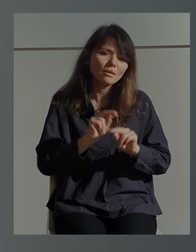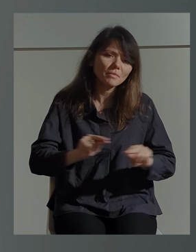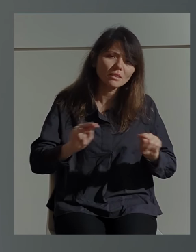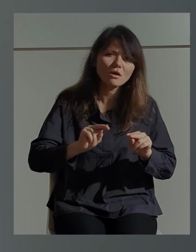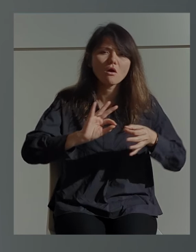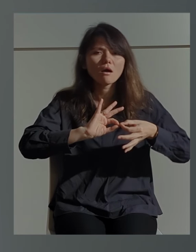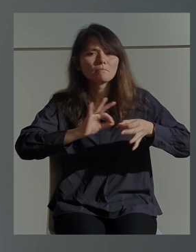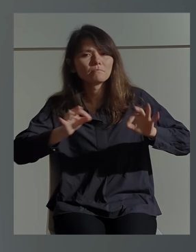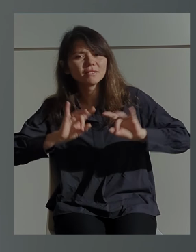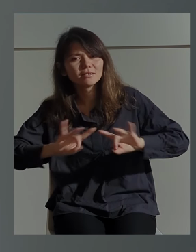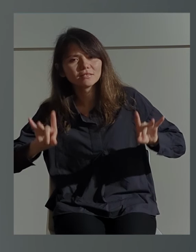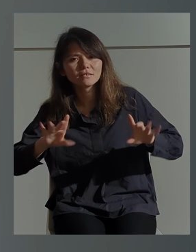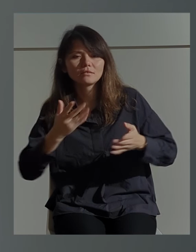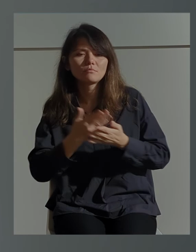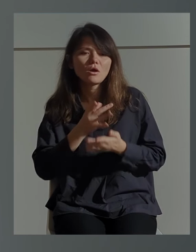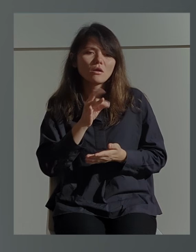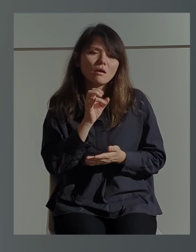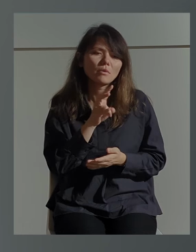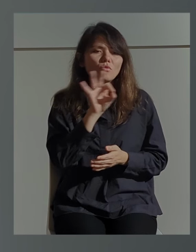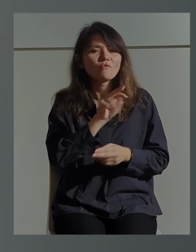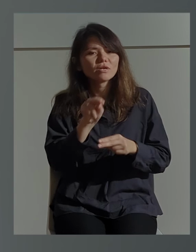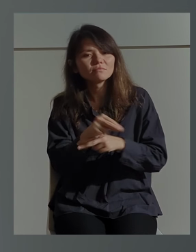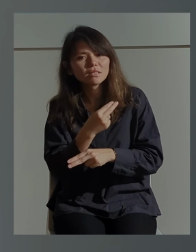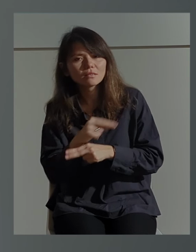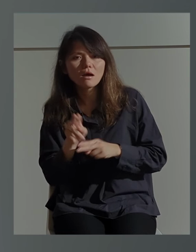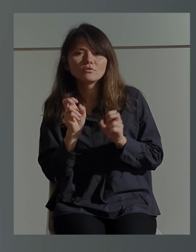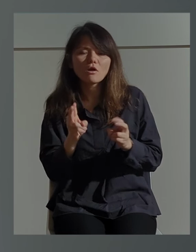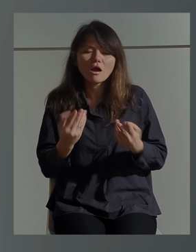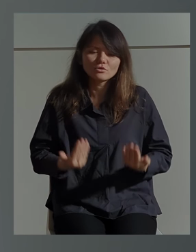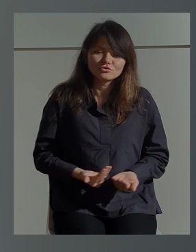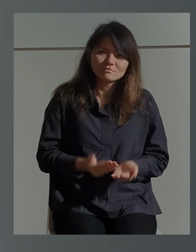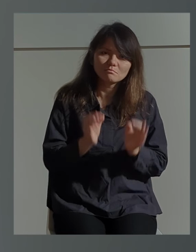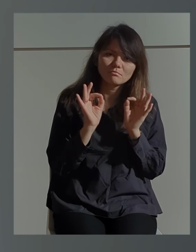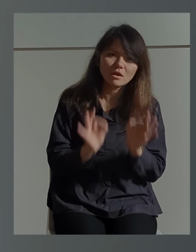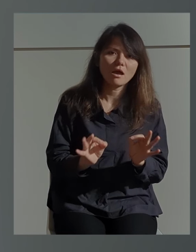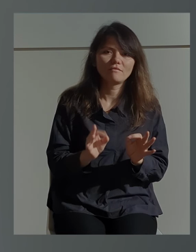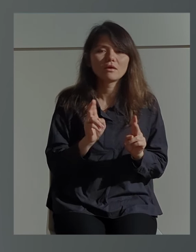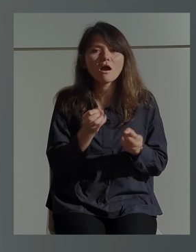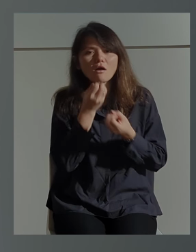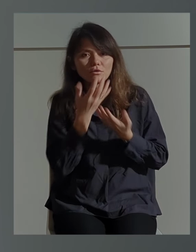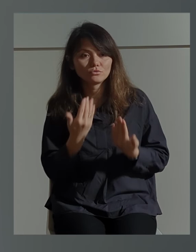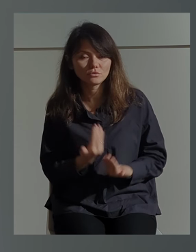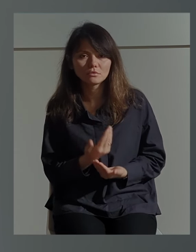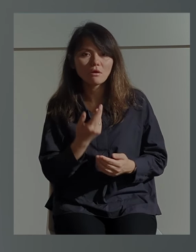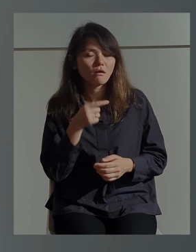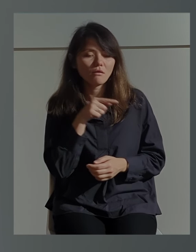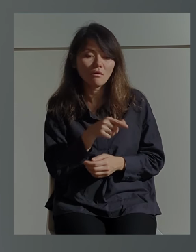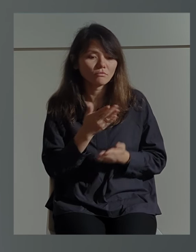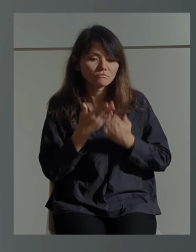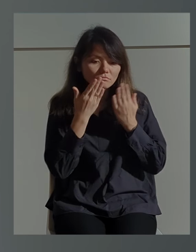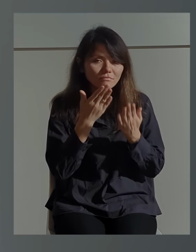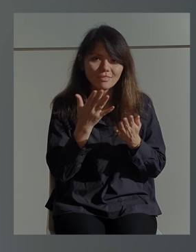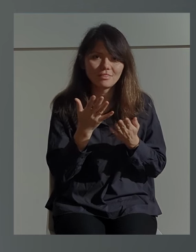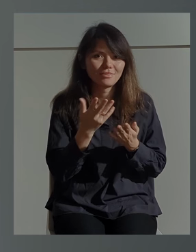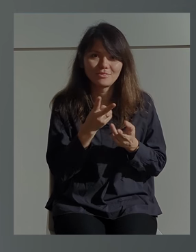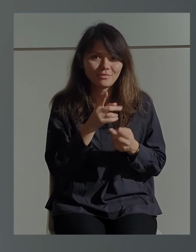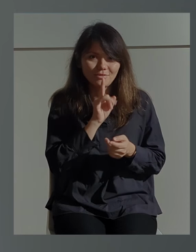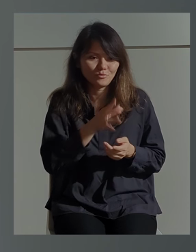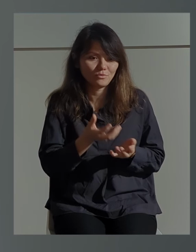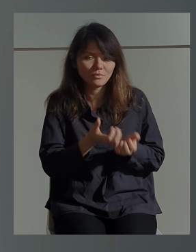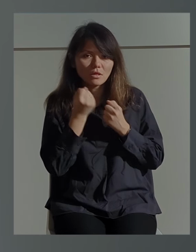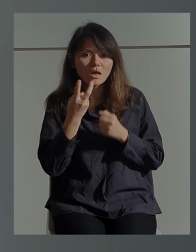пояснений типа романа воспитания о том как жить правильно и хорошо Он безусловно этого не получит если он ищет